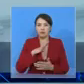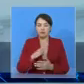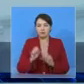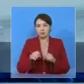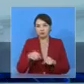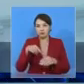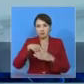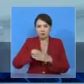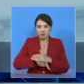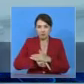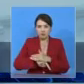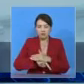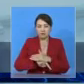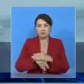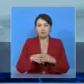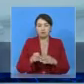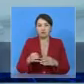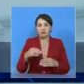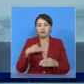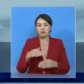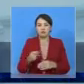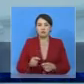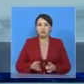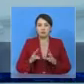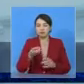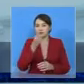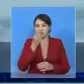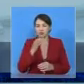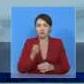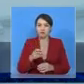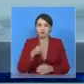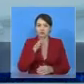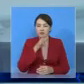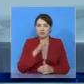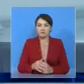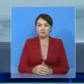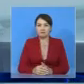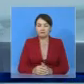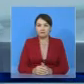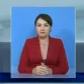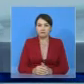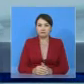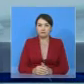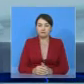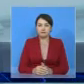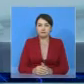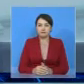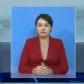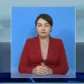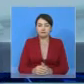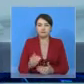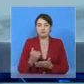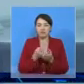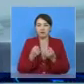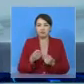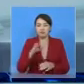способны проникать через покровы тела вредителей и через пищеварительный тракт во время их питания, допущенными